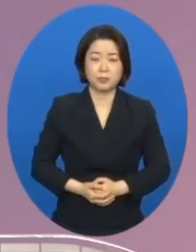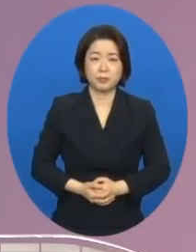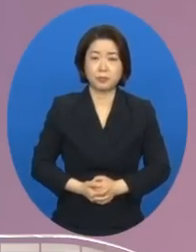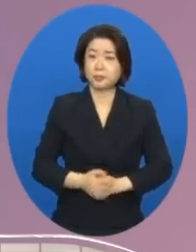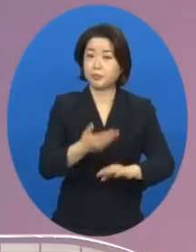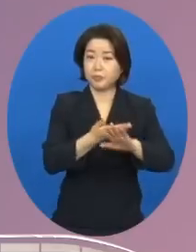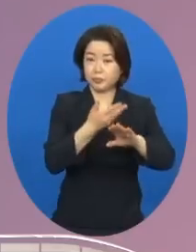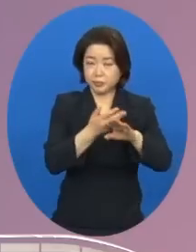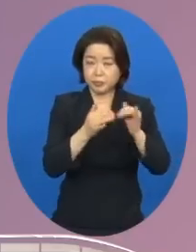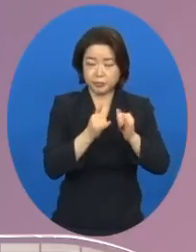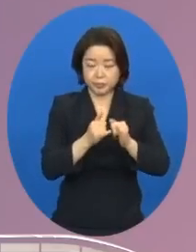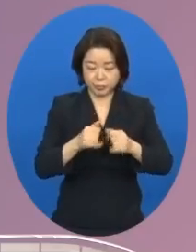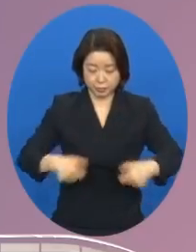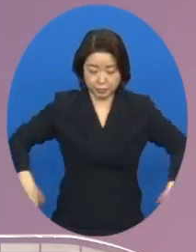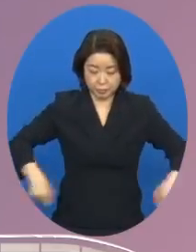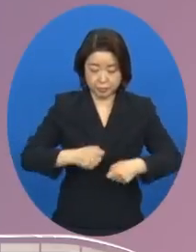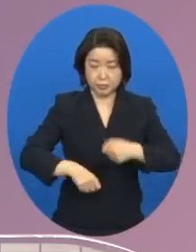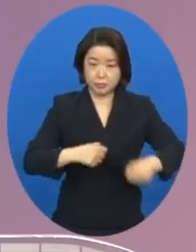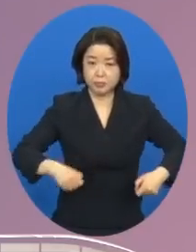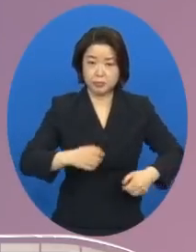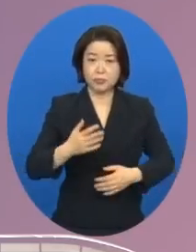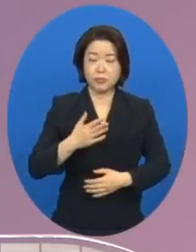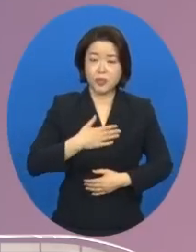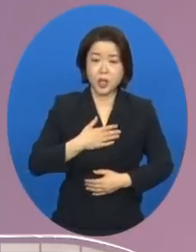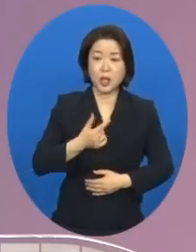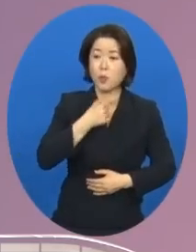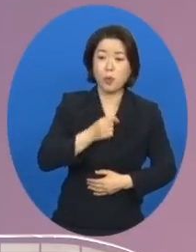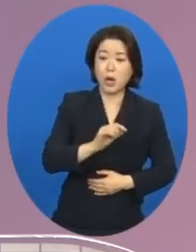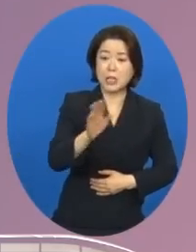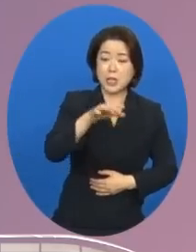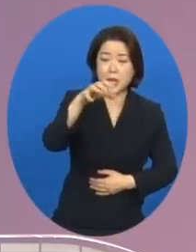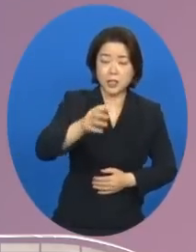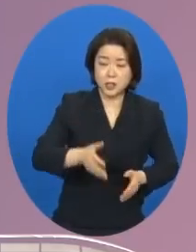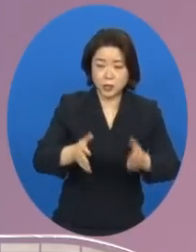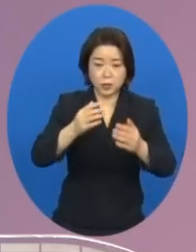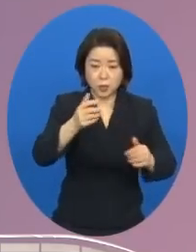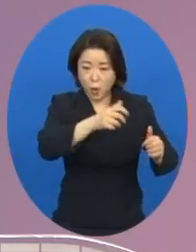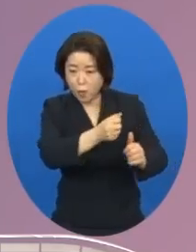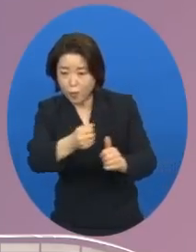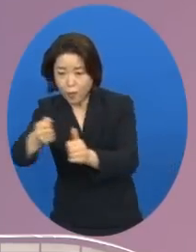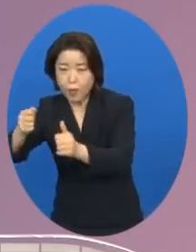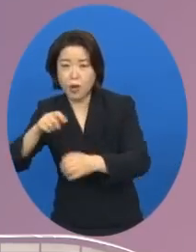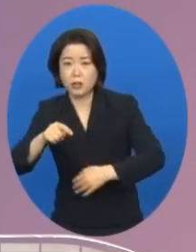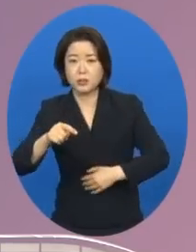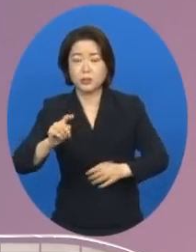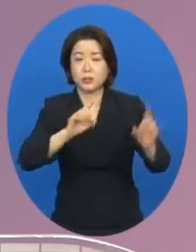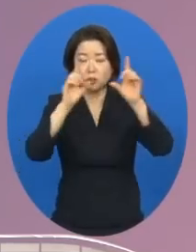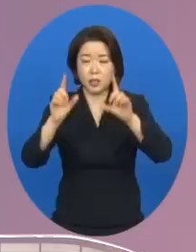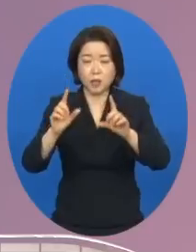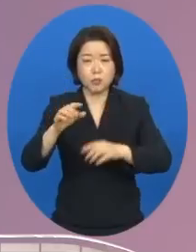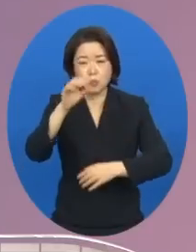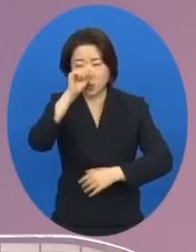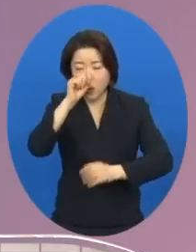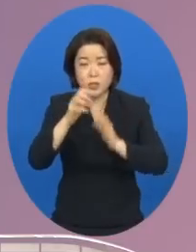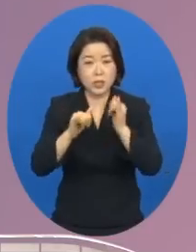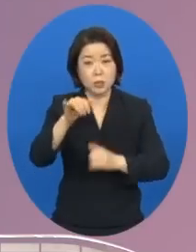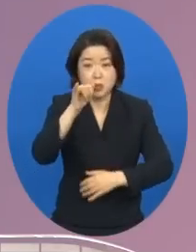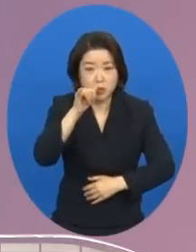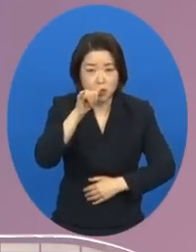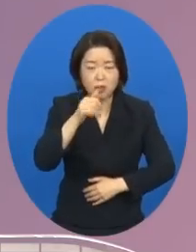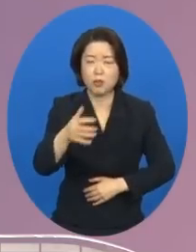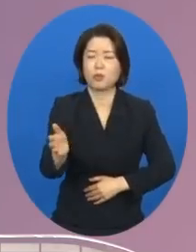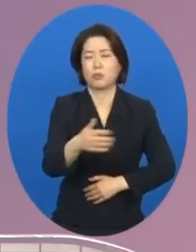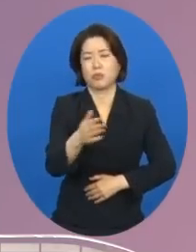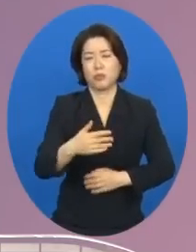남이 내게 띠띠우고 내가 원하지 않는 길로 끌고 다니는 삶을 좋아할 사람이 누가 있겠어요?